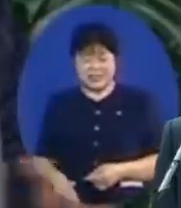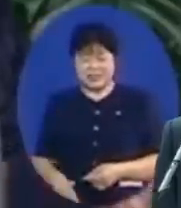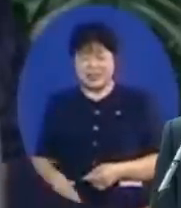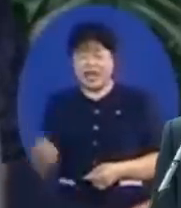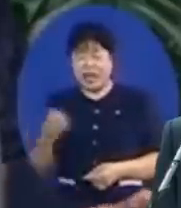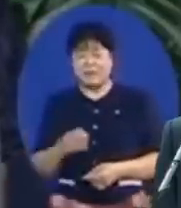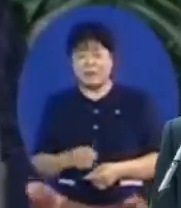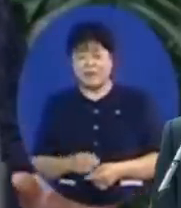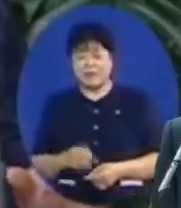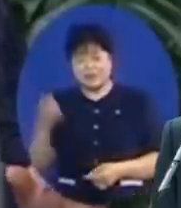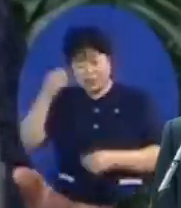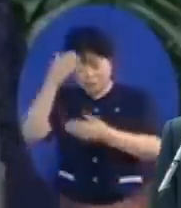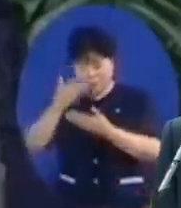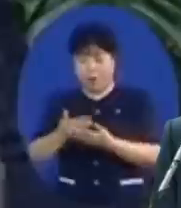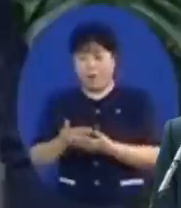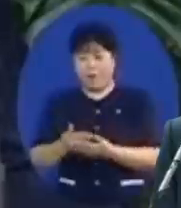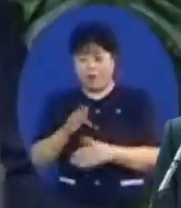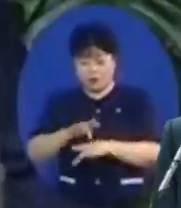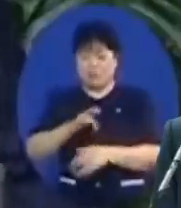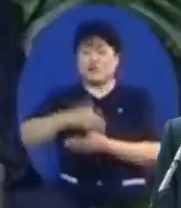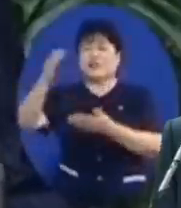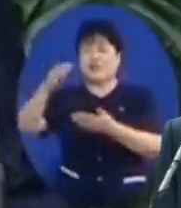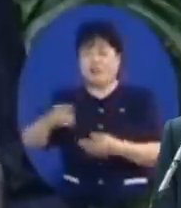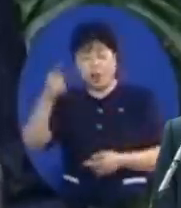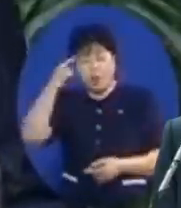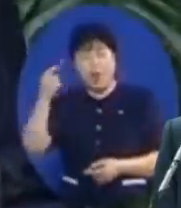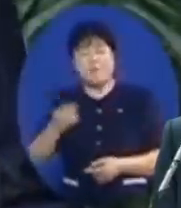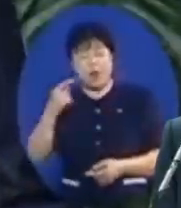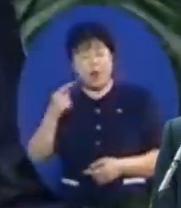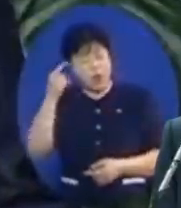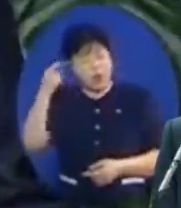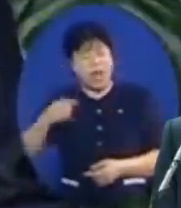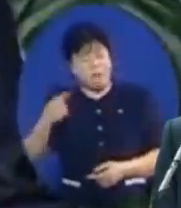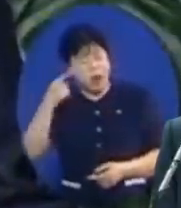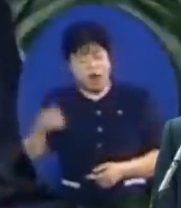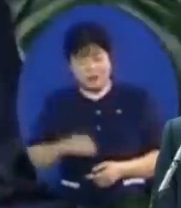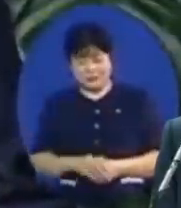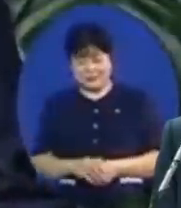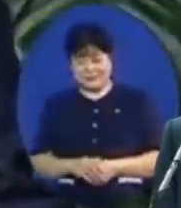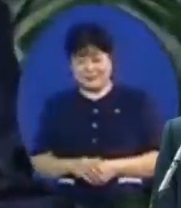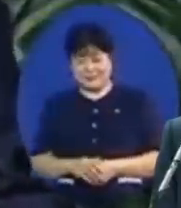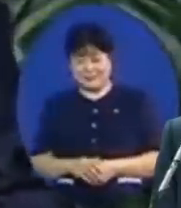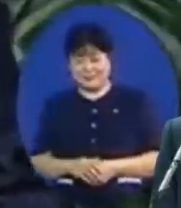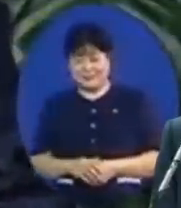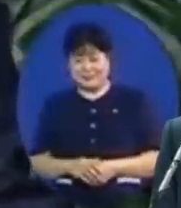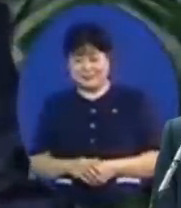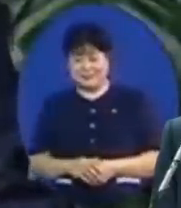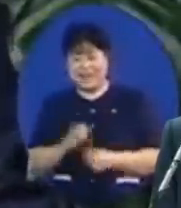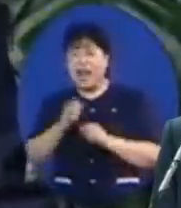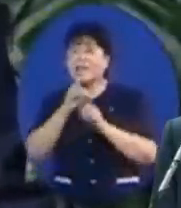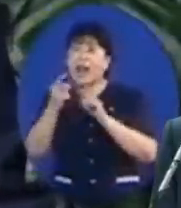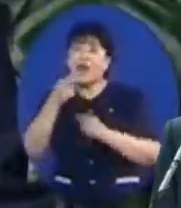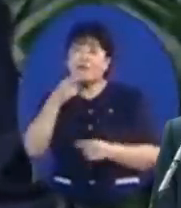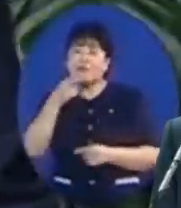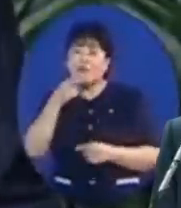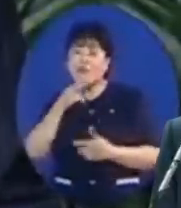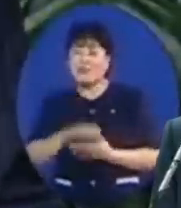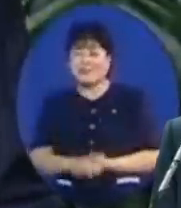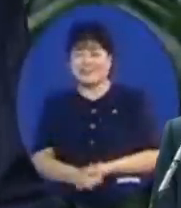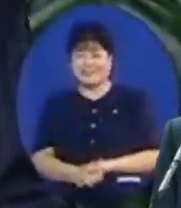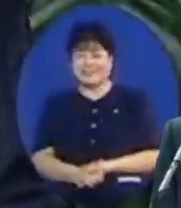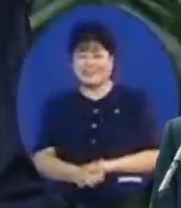성령 받고 귀신 쫓아낸다는데 왜 아파? 왜 아파? 어머니들 할 말이 없어요.